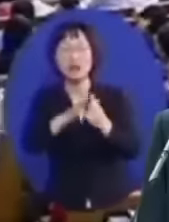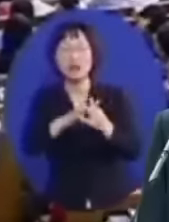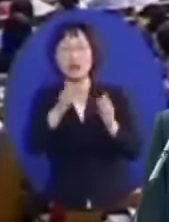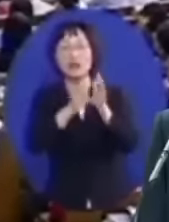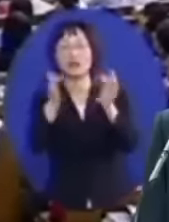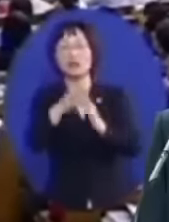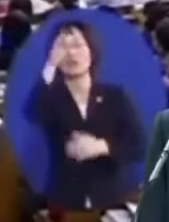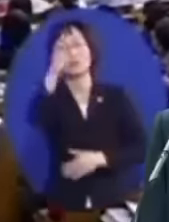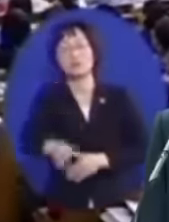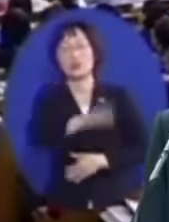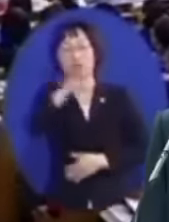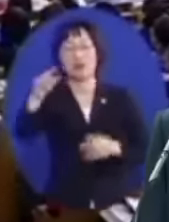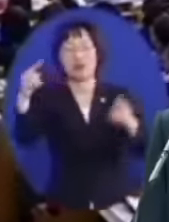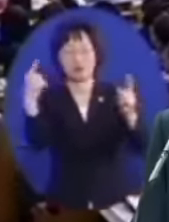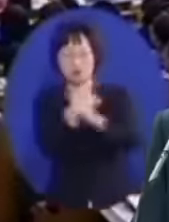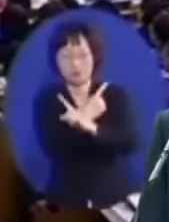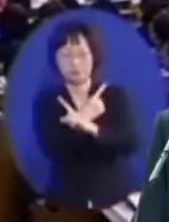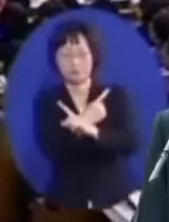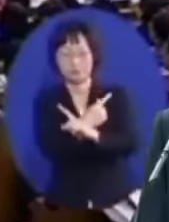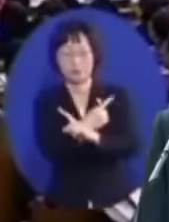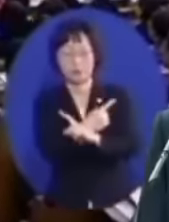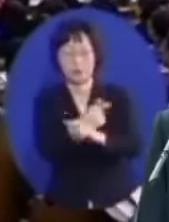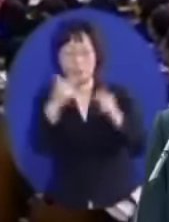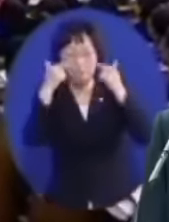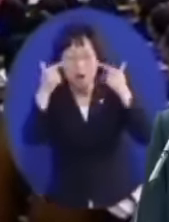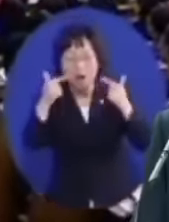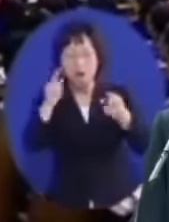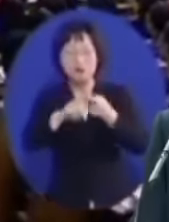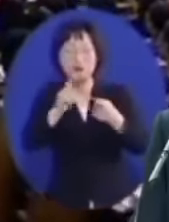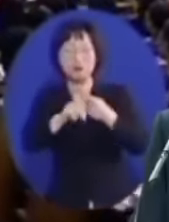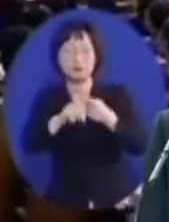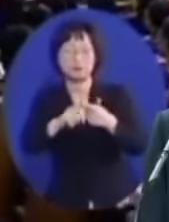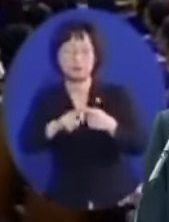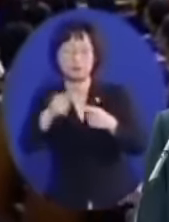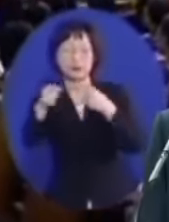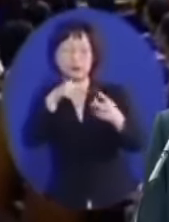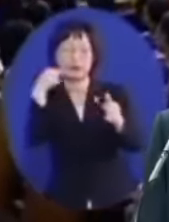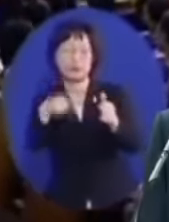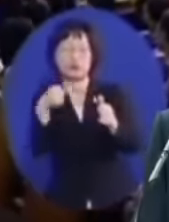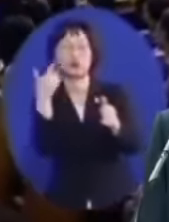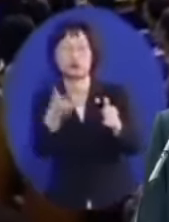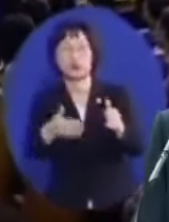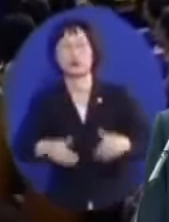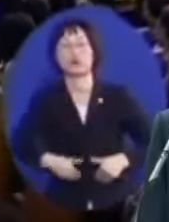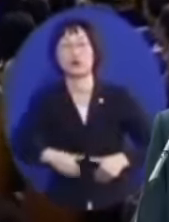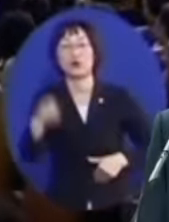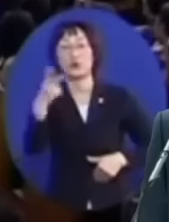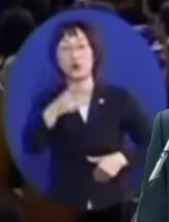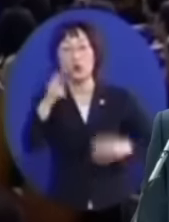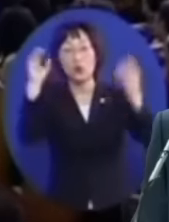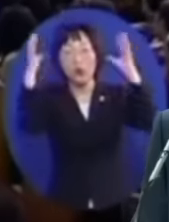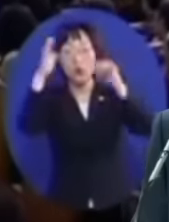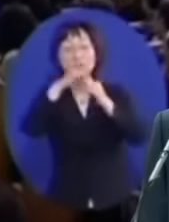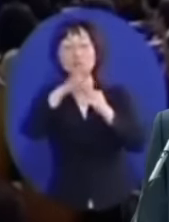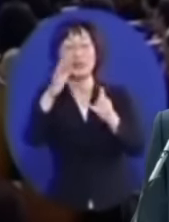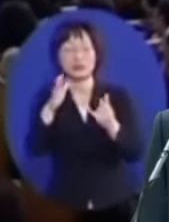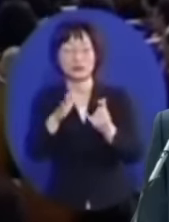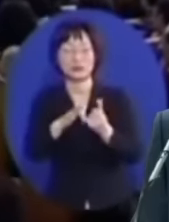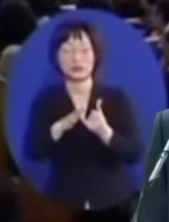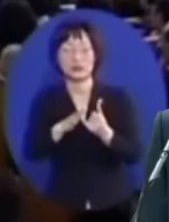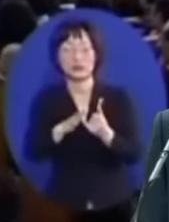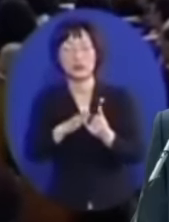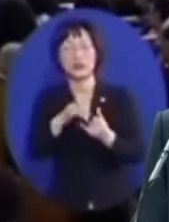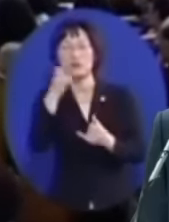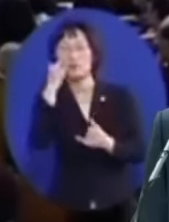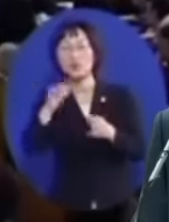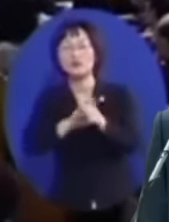대속의 확실한 이해를 하도록 도와줘야 되는 것입니다. 또 어린아이는 부모의 사랑을